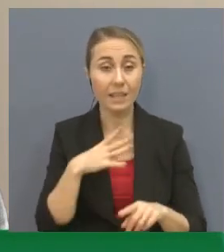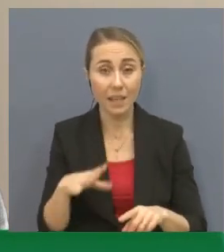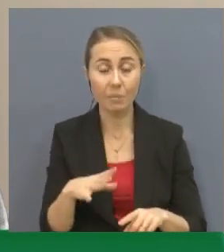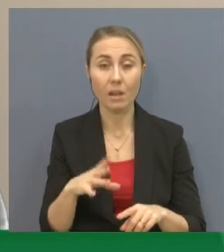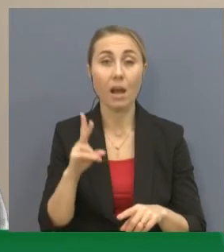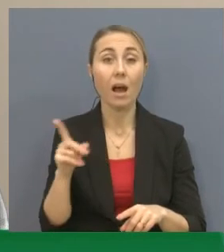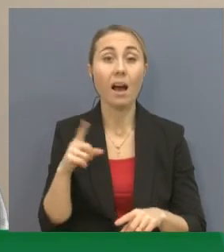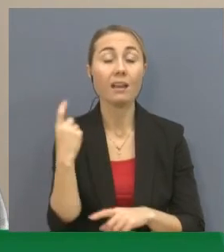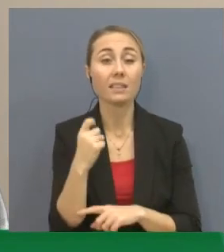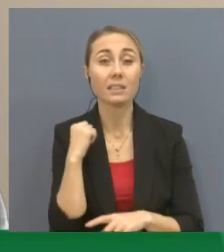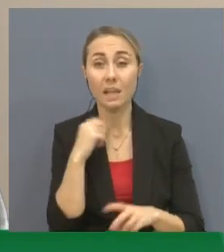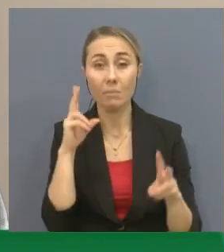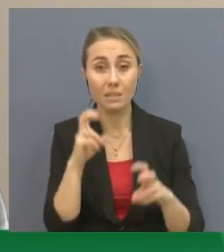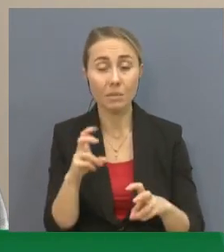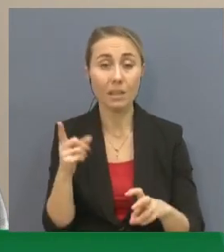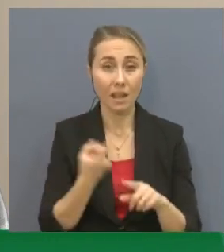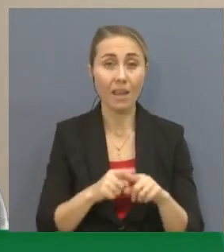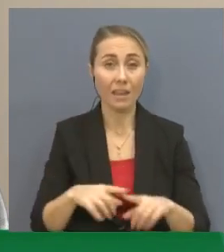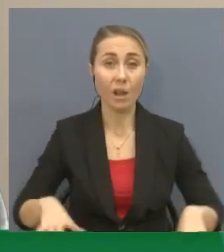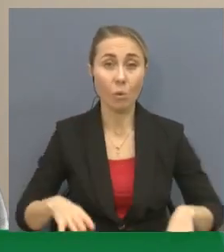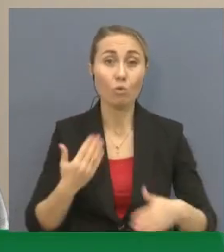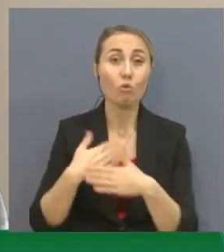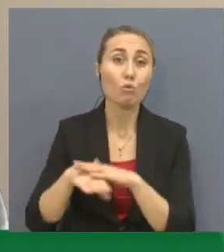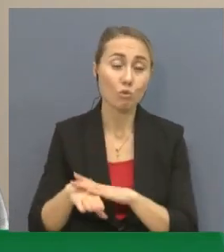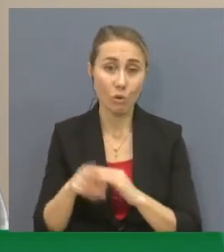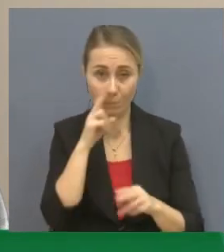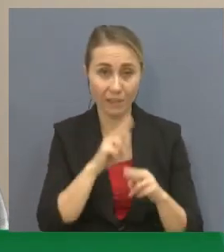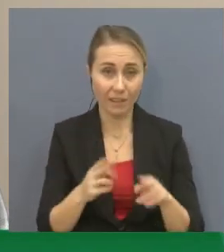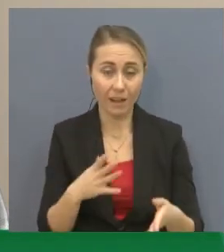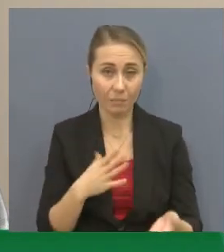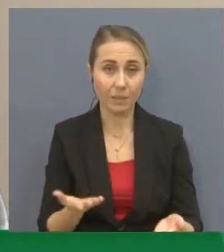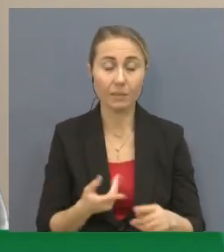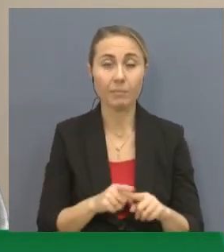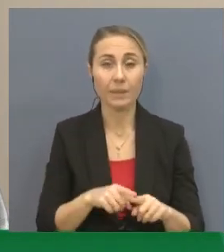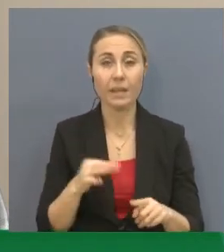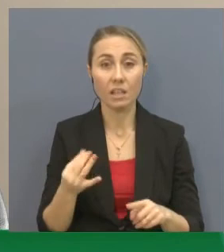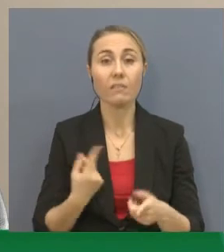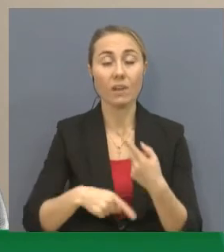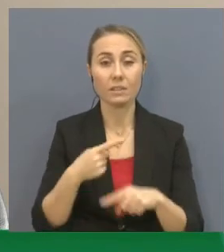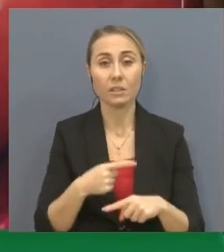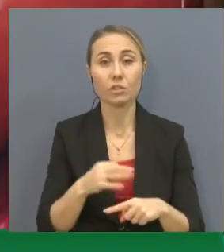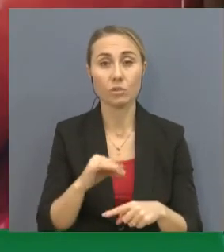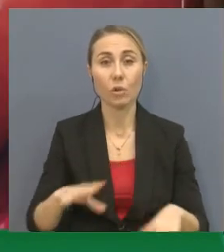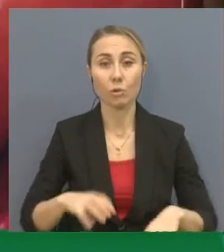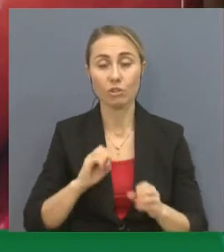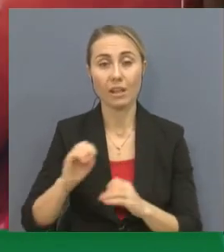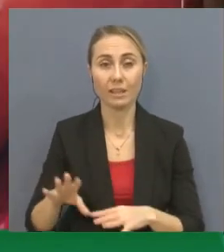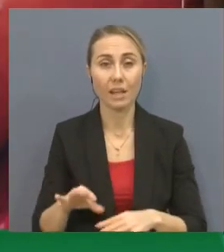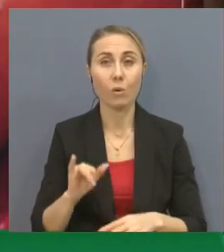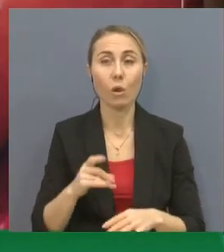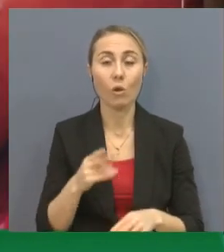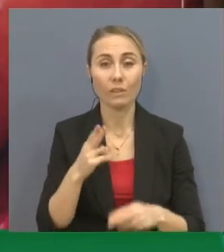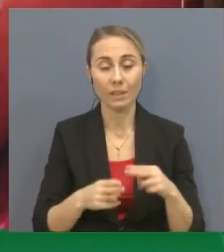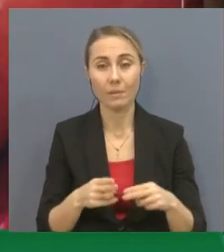скотом и данный скотт ушел данный скотт был возвращен на сегодняшний день и уголовное дело было прекращено на особом контроле